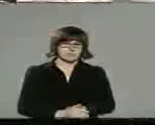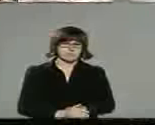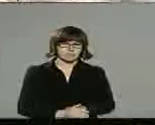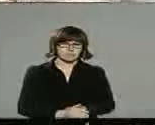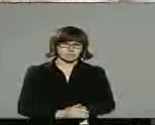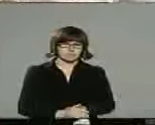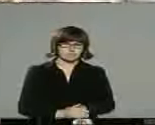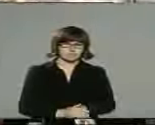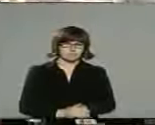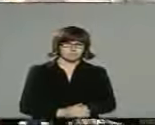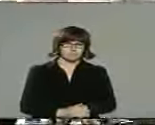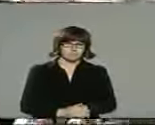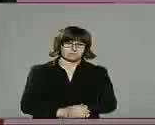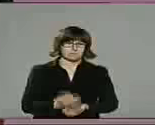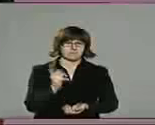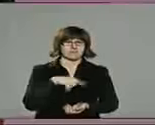Wir